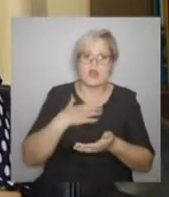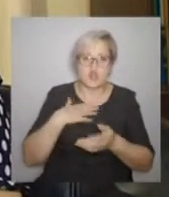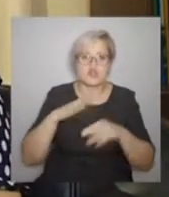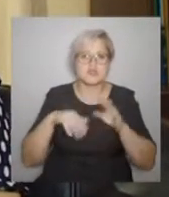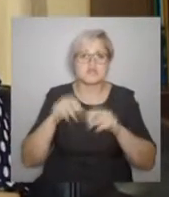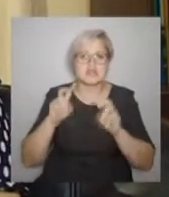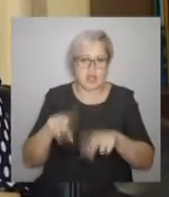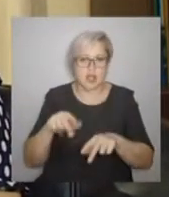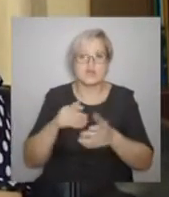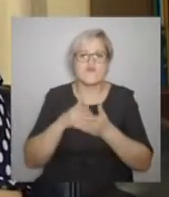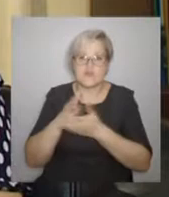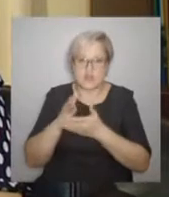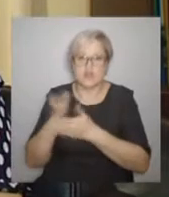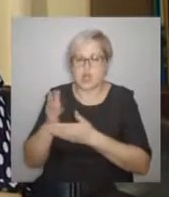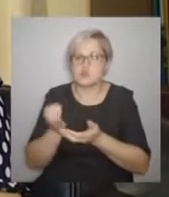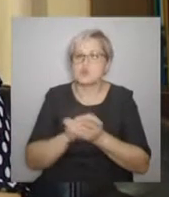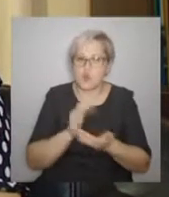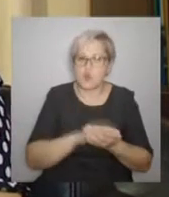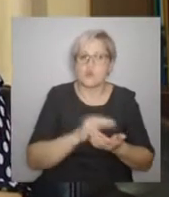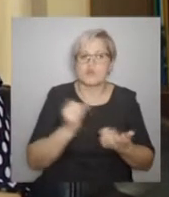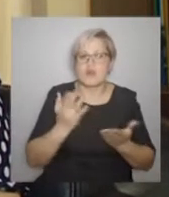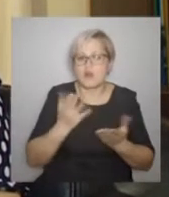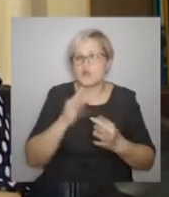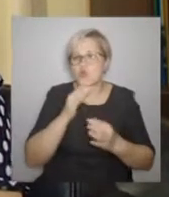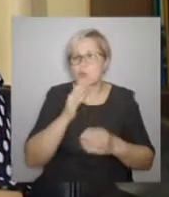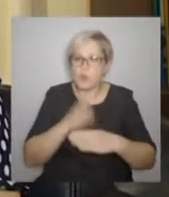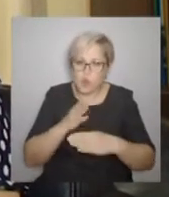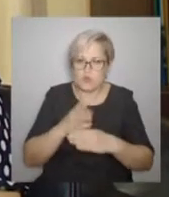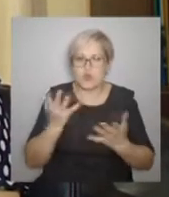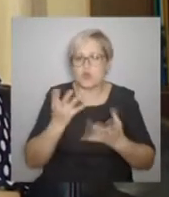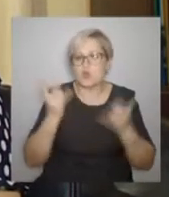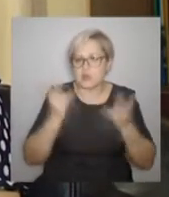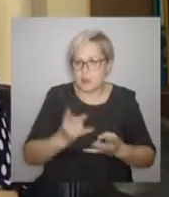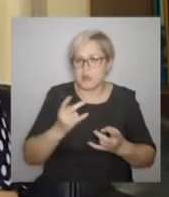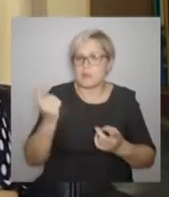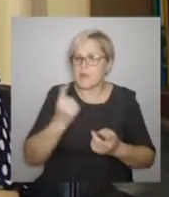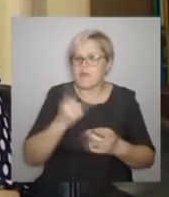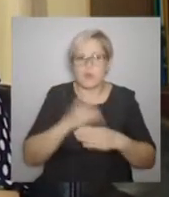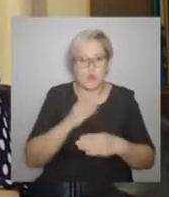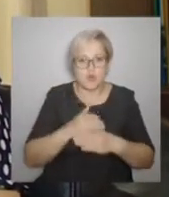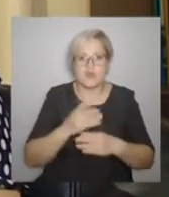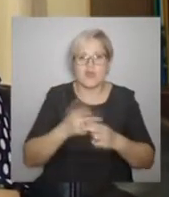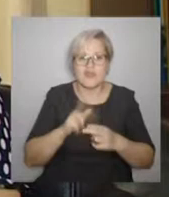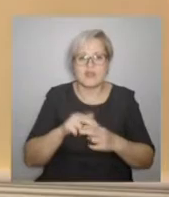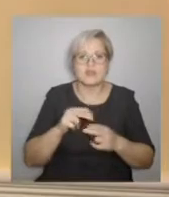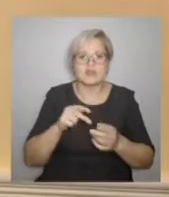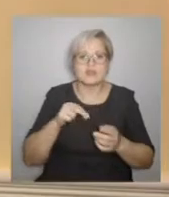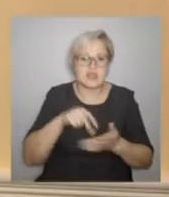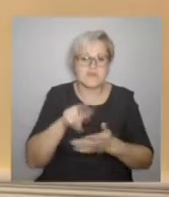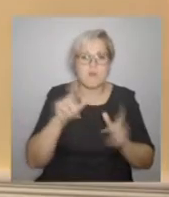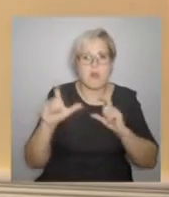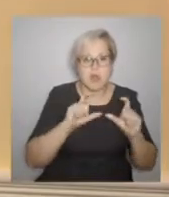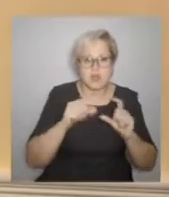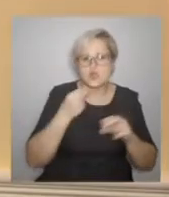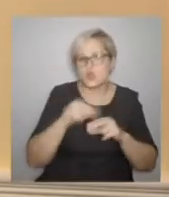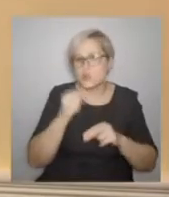вот общения не хватает. Ну вот в этих направлениях пока мы работаем с гражданами пожилого возраста. Следующая у